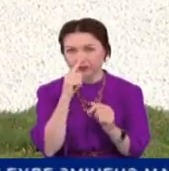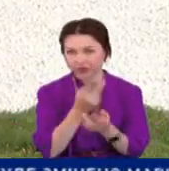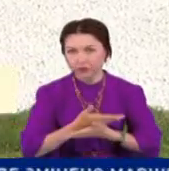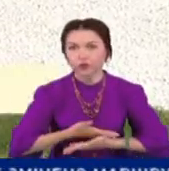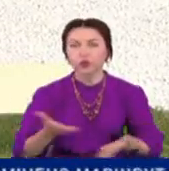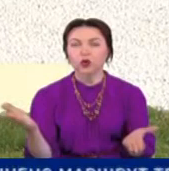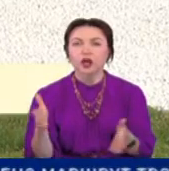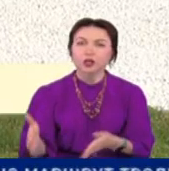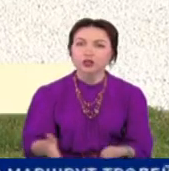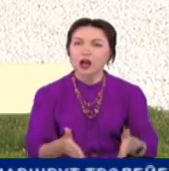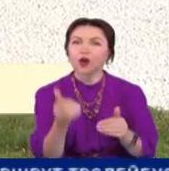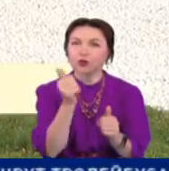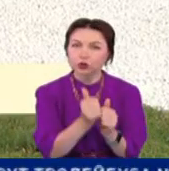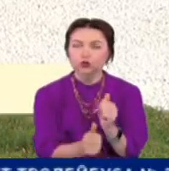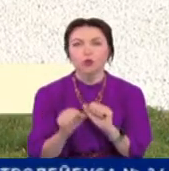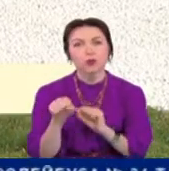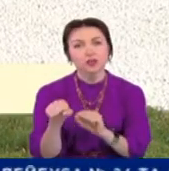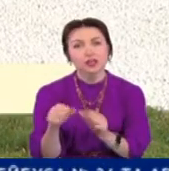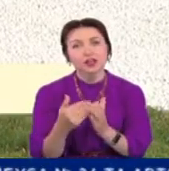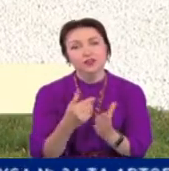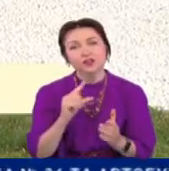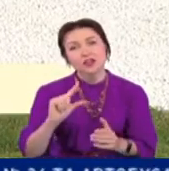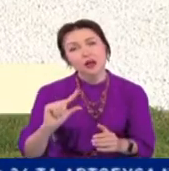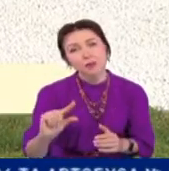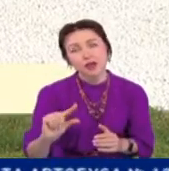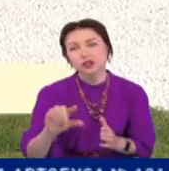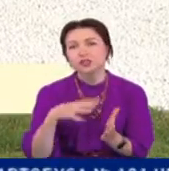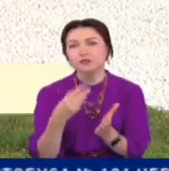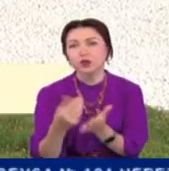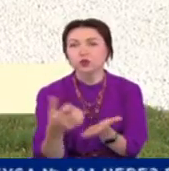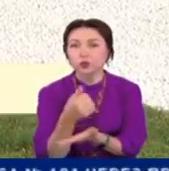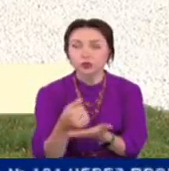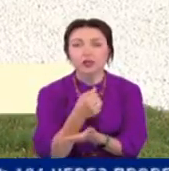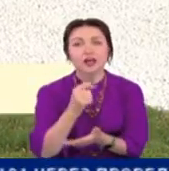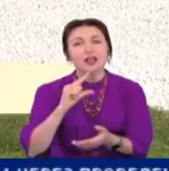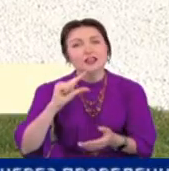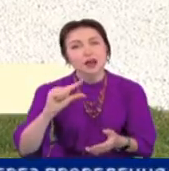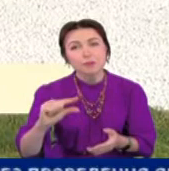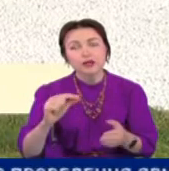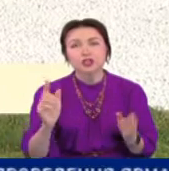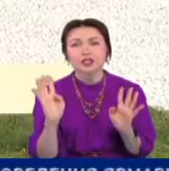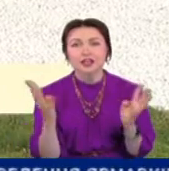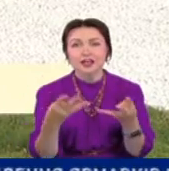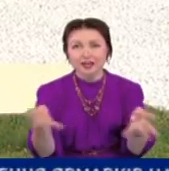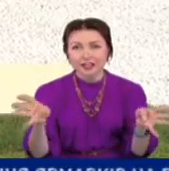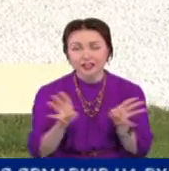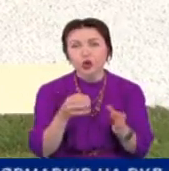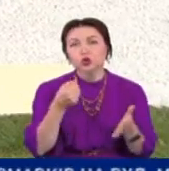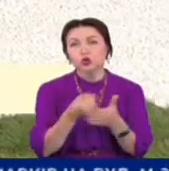шлях кожного боксера від найменших своїх яких здобутків, від найменших рингів до